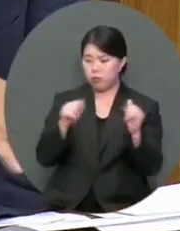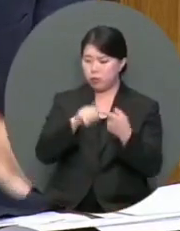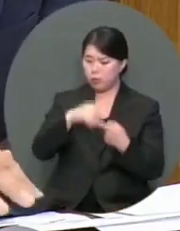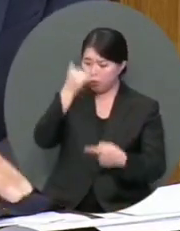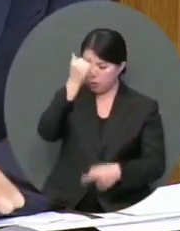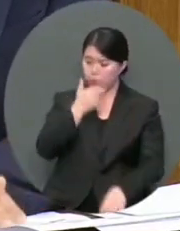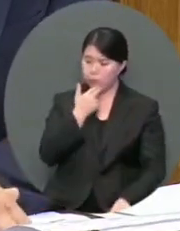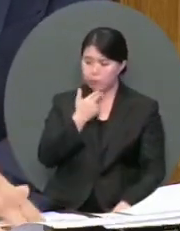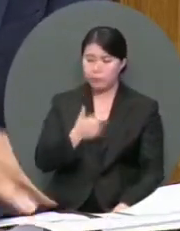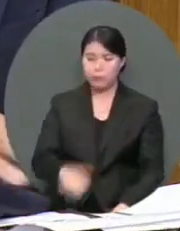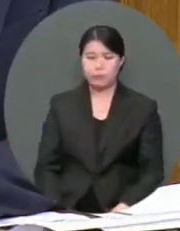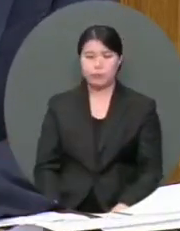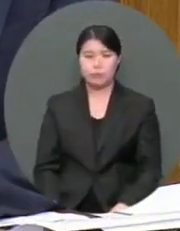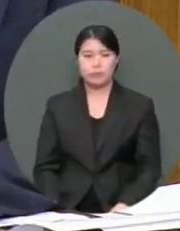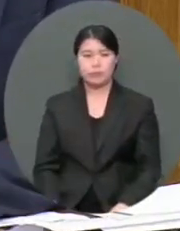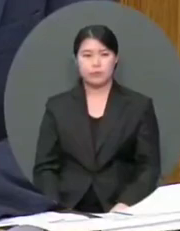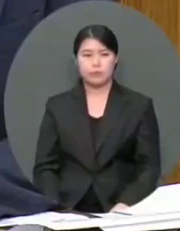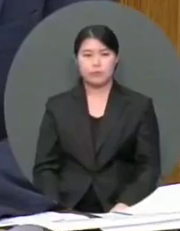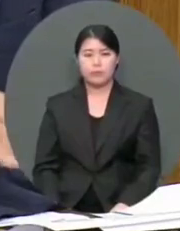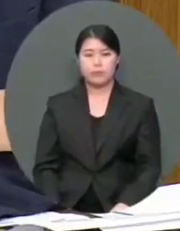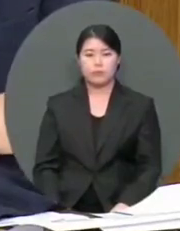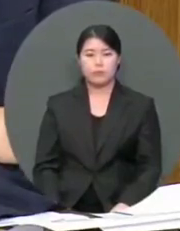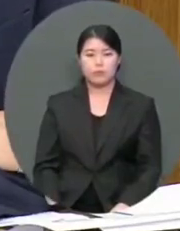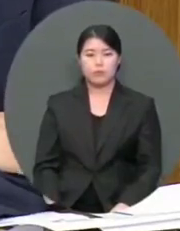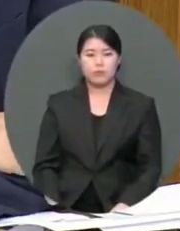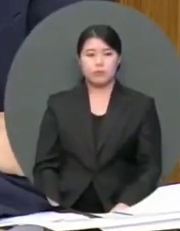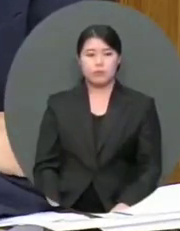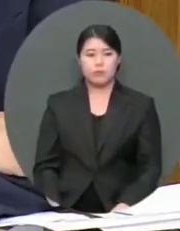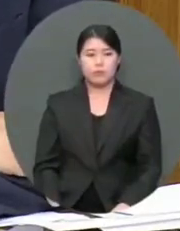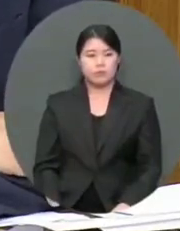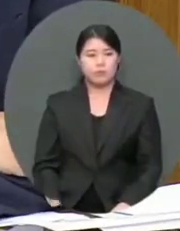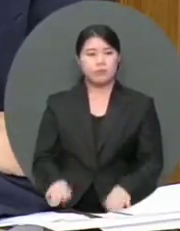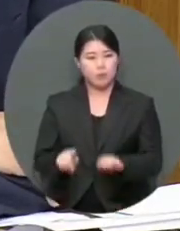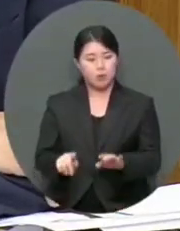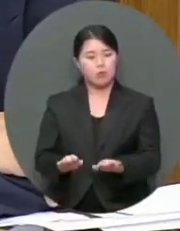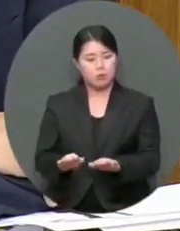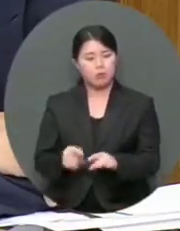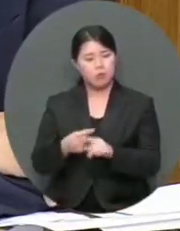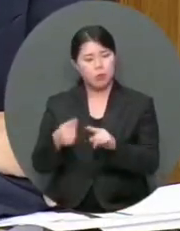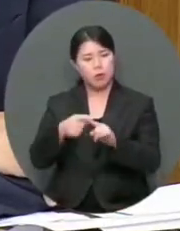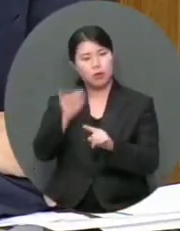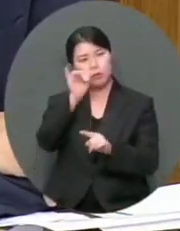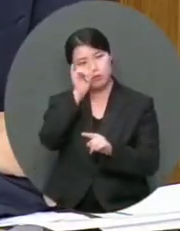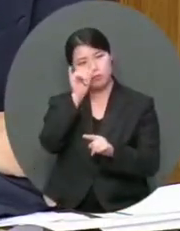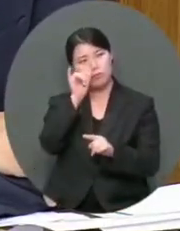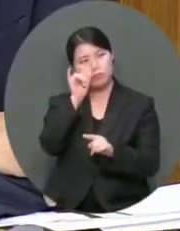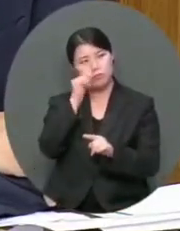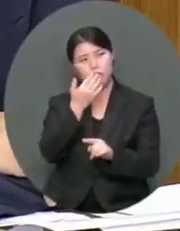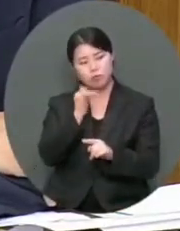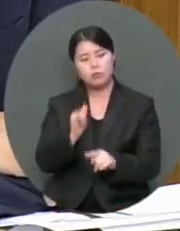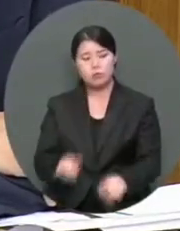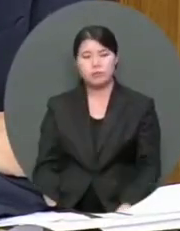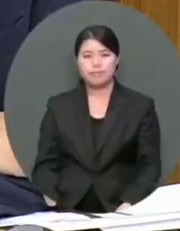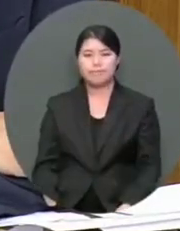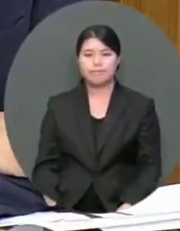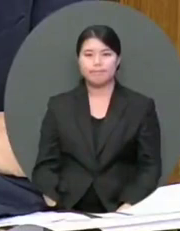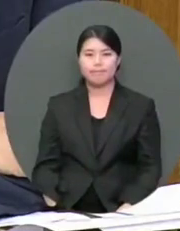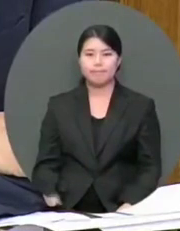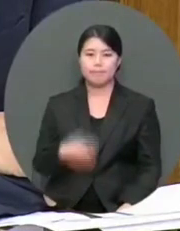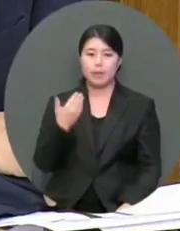의견이십니까? 뭐 그런 부분이 있을 수도 있다고 생각합니다. 네. 과거에